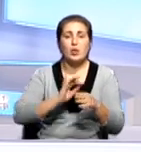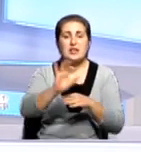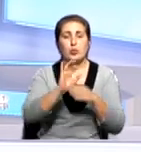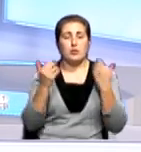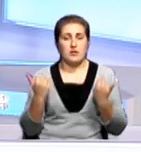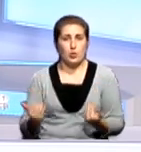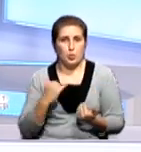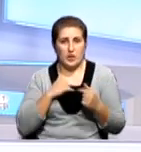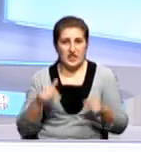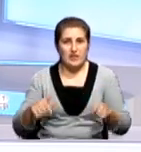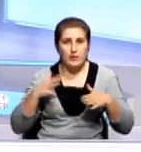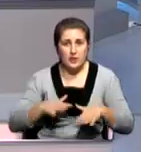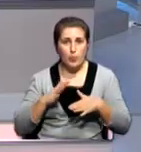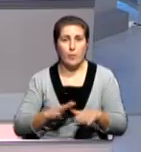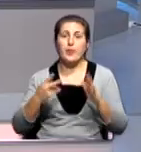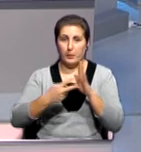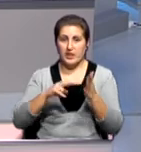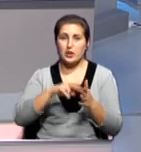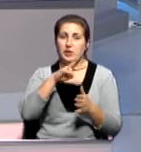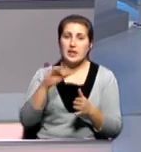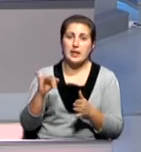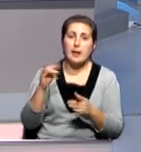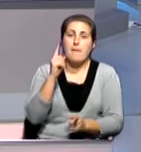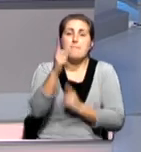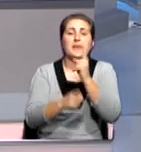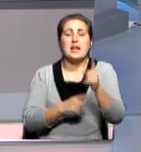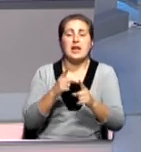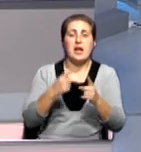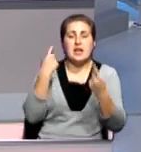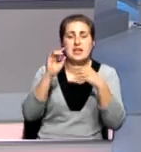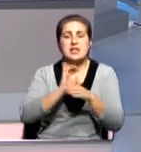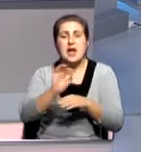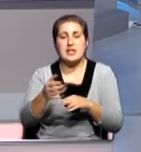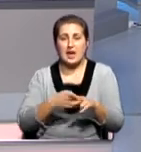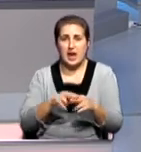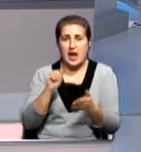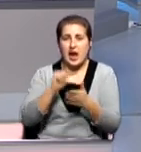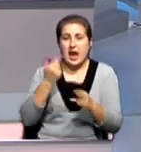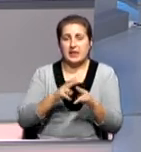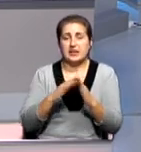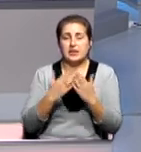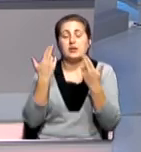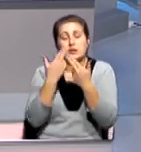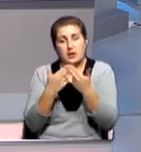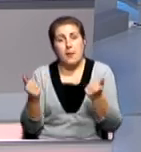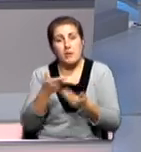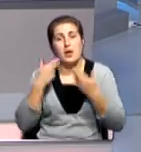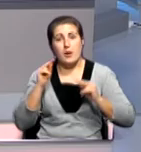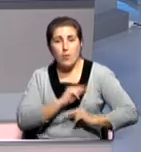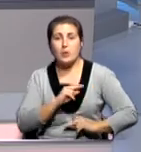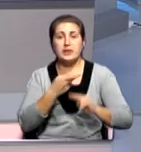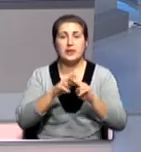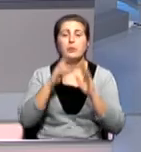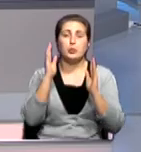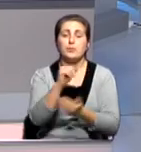сегодня у нас здесь в Крыму Планируется ли переиздание этих редких видов Вы знаете да мы работаем над этим Мы